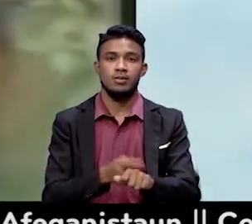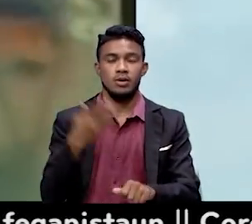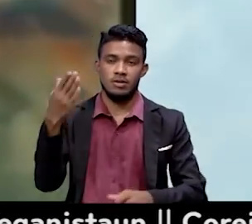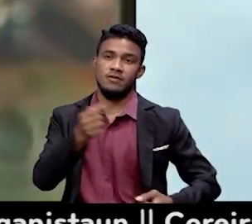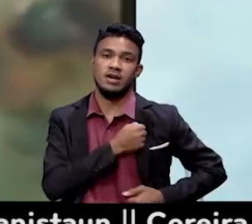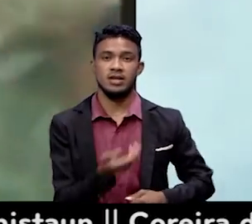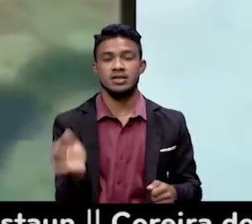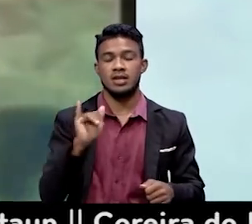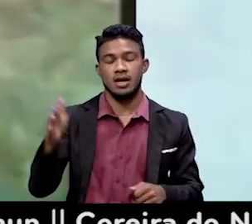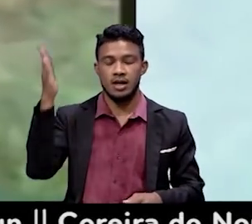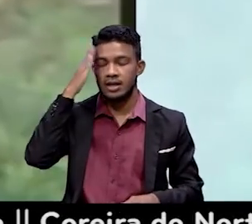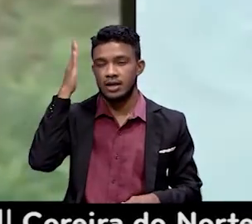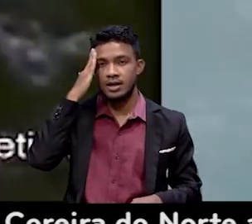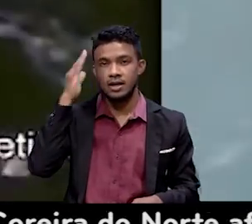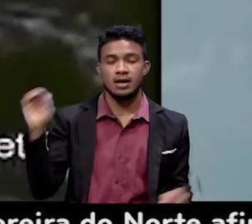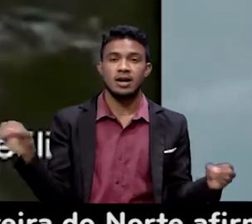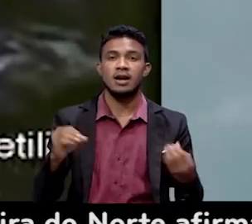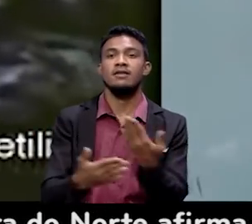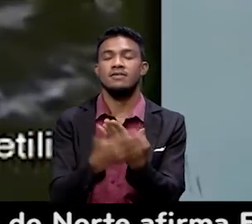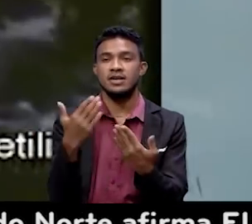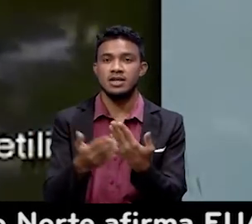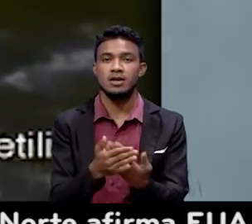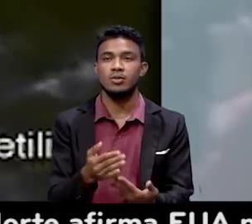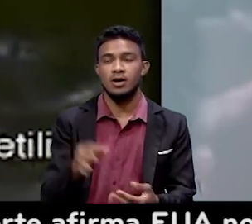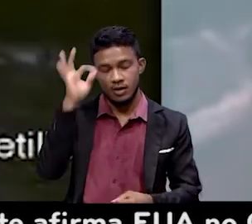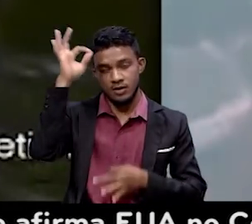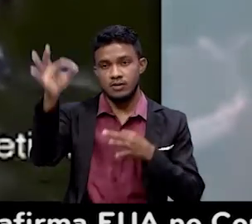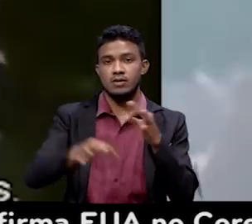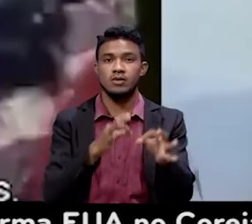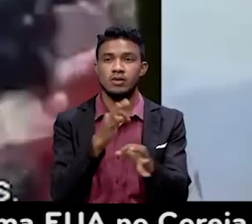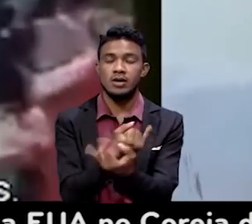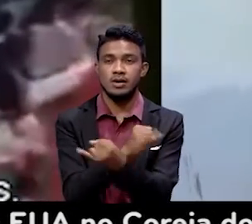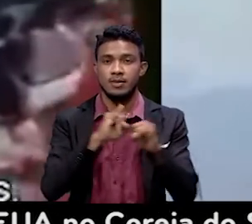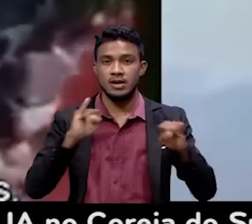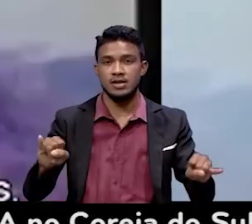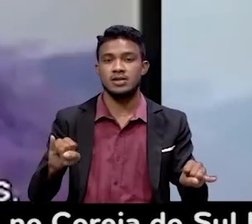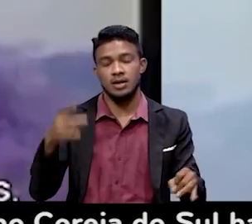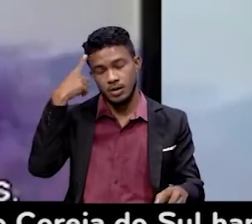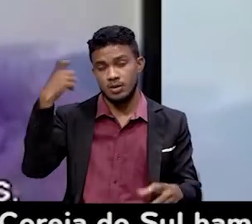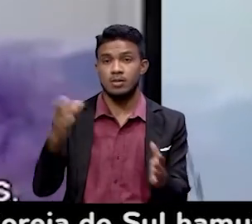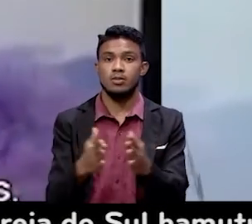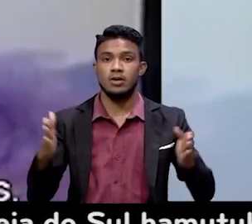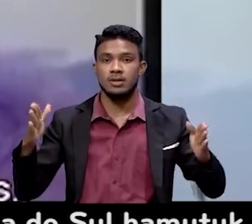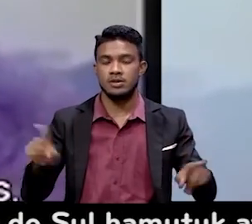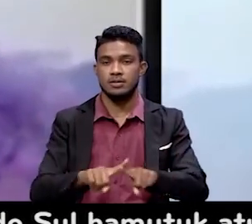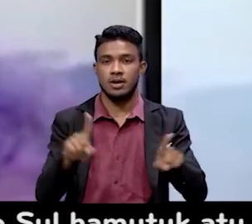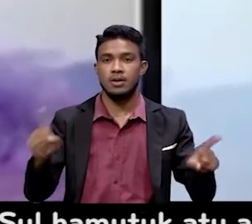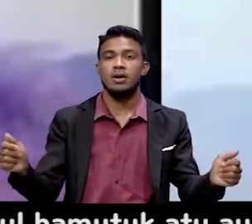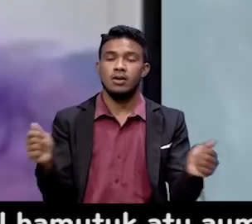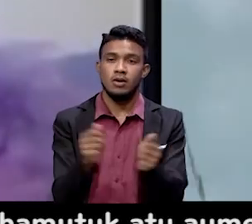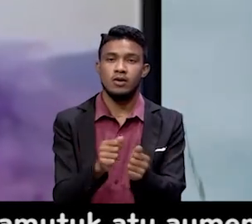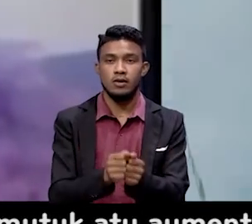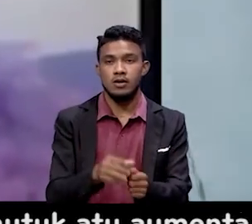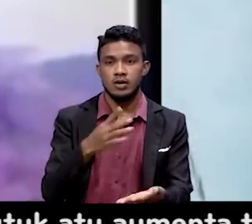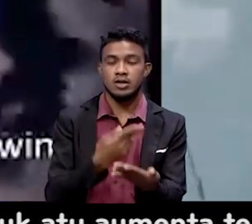sira hatene katak, la fasil atua tinsi povo Timor Leste nia mehi ida nebe bo tebes, mai beho espiritu fier